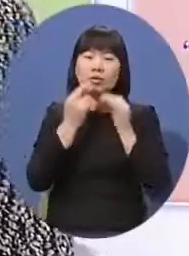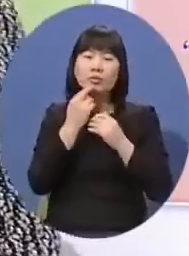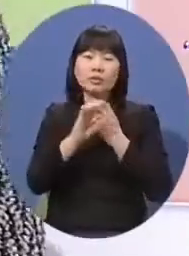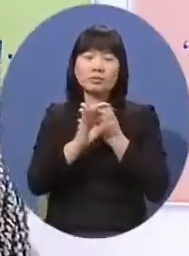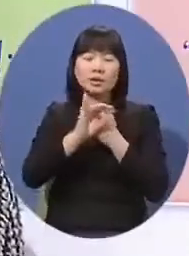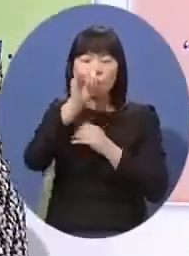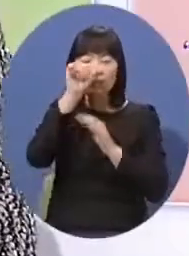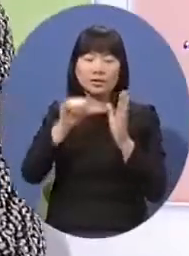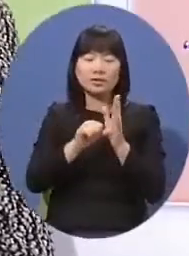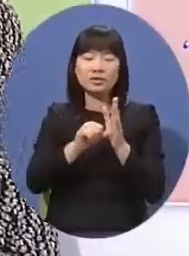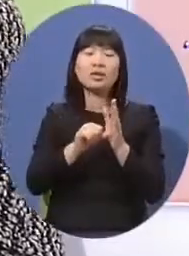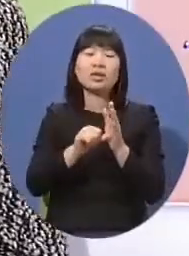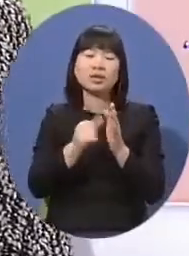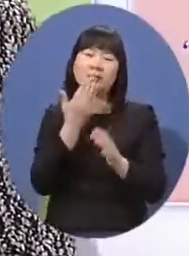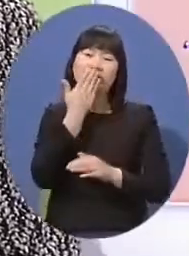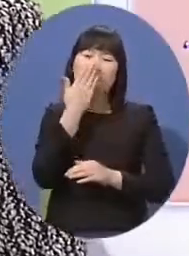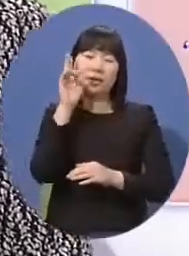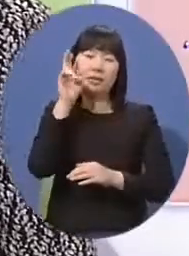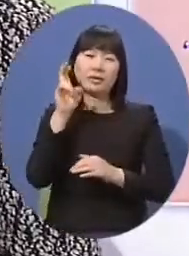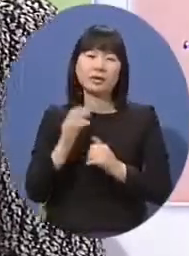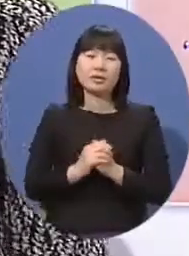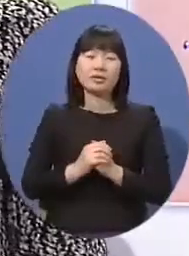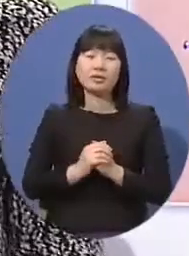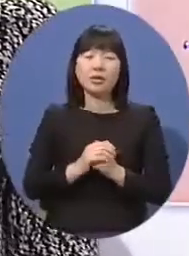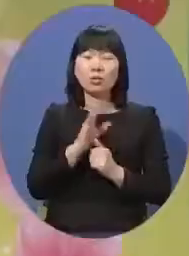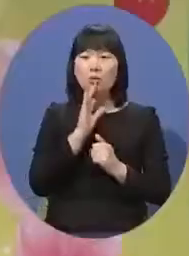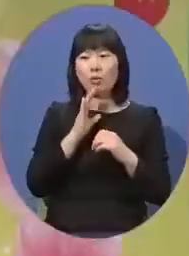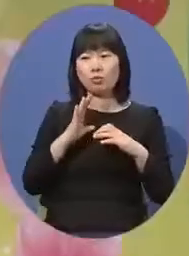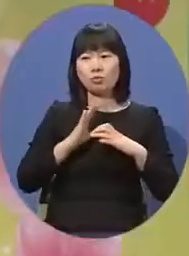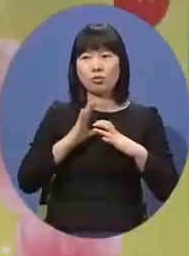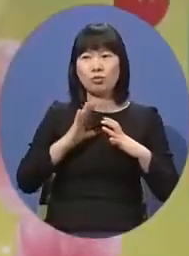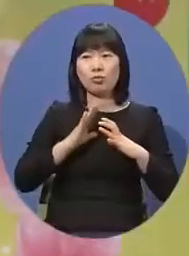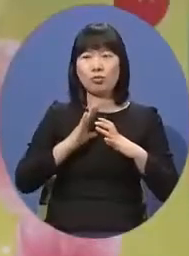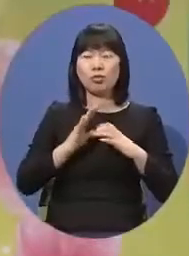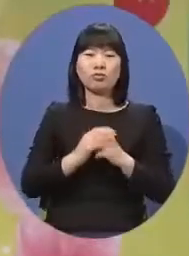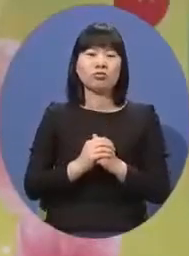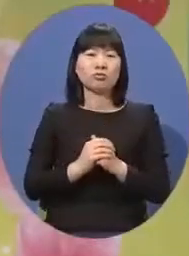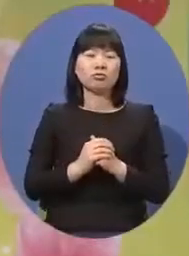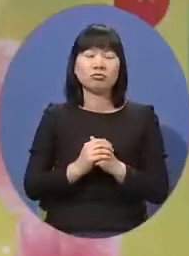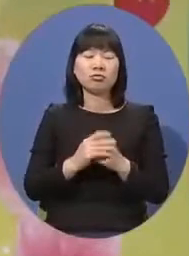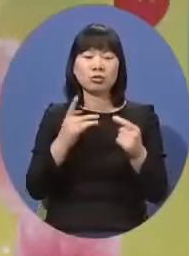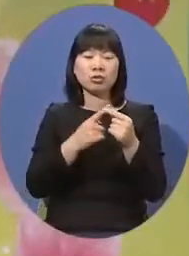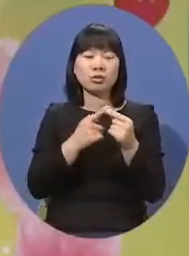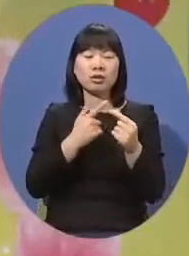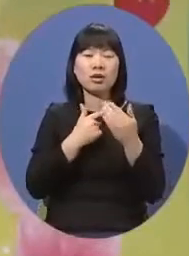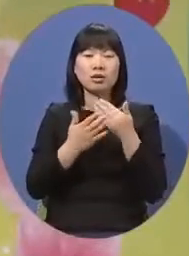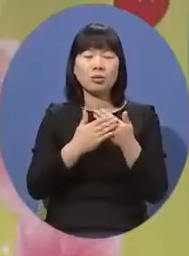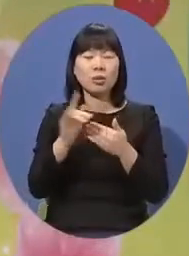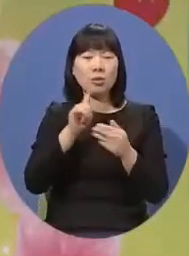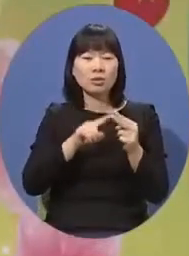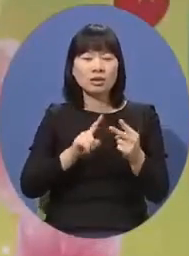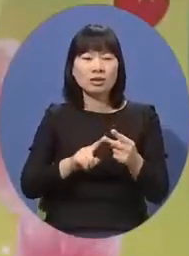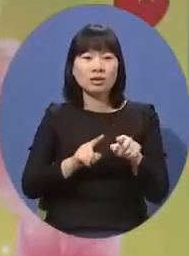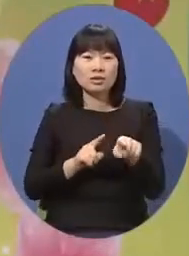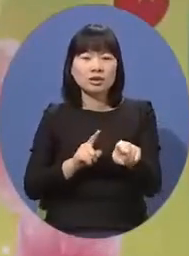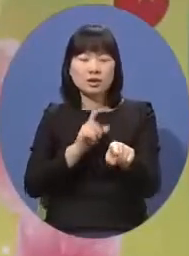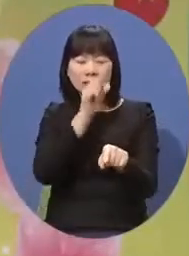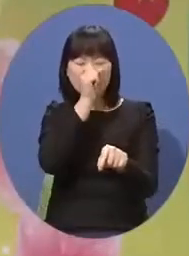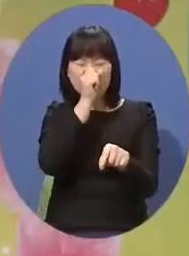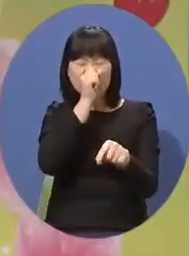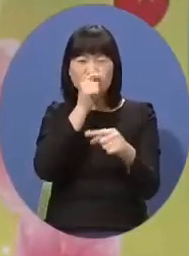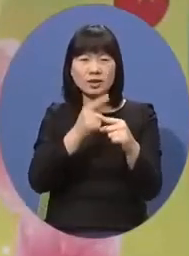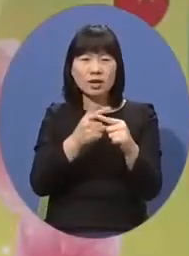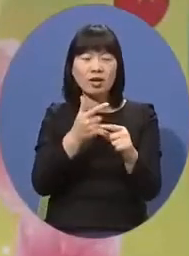되면은 평생 갈 수도 있는 거죠. 정말 무섭네요. 예. 그러니까 첫 번째 경험이 뭐가 됐건 간에 그게